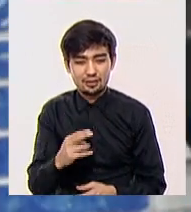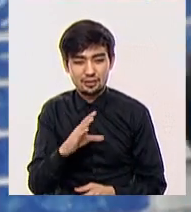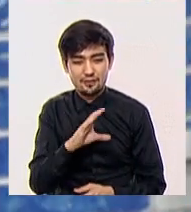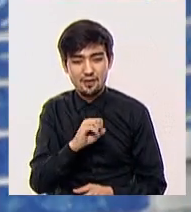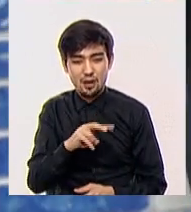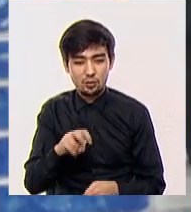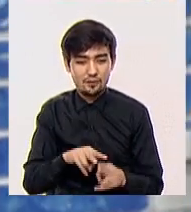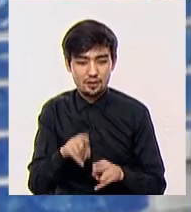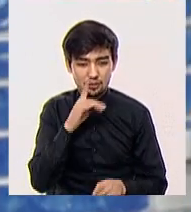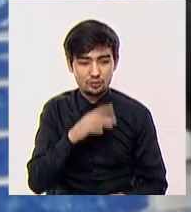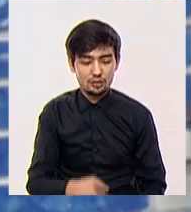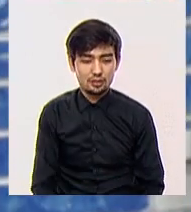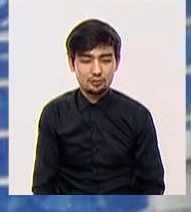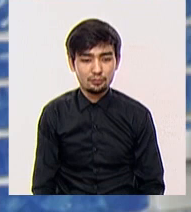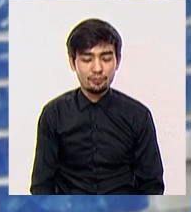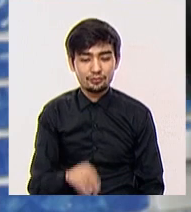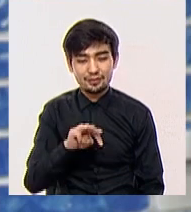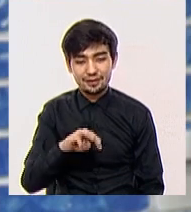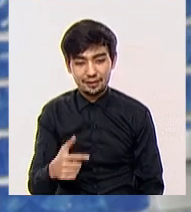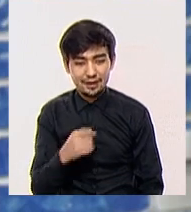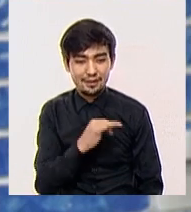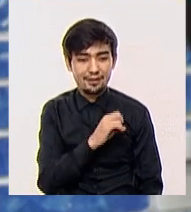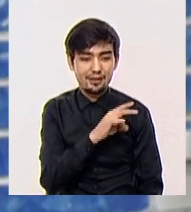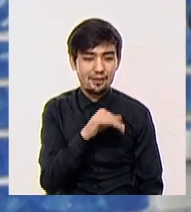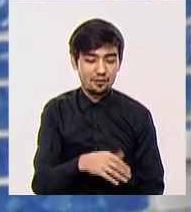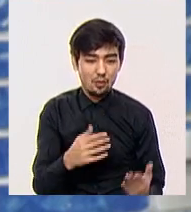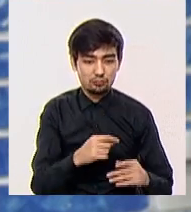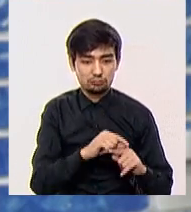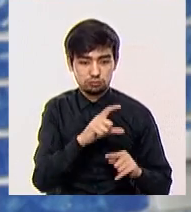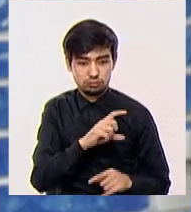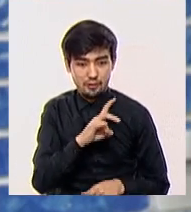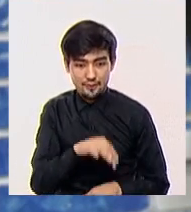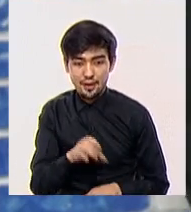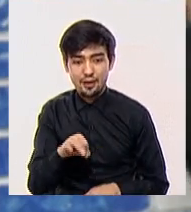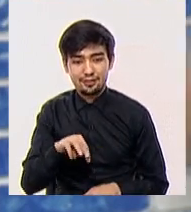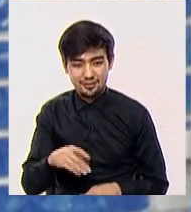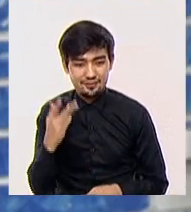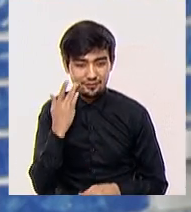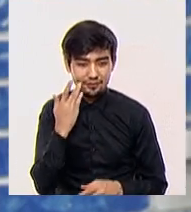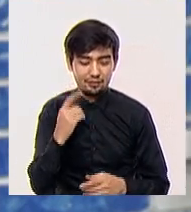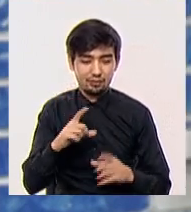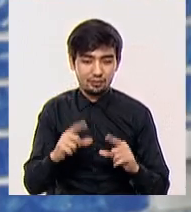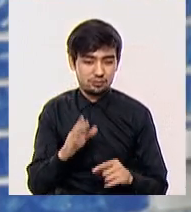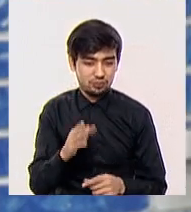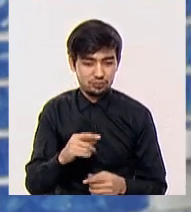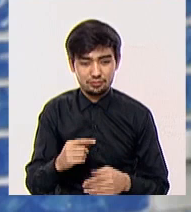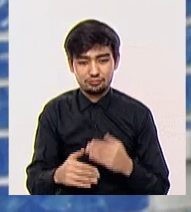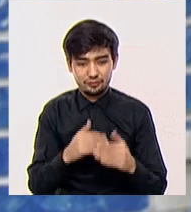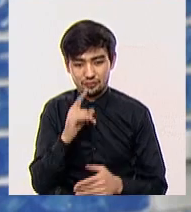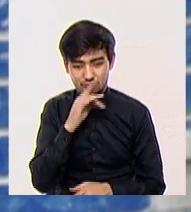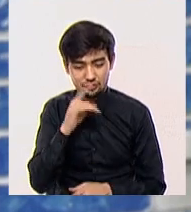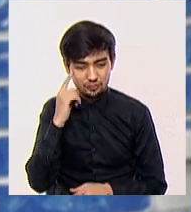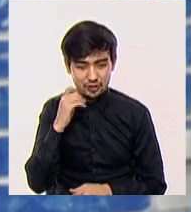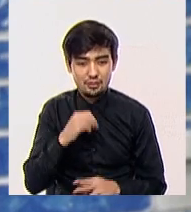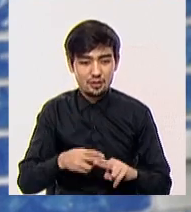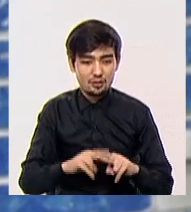два графика, цена на нефть и курс тенге, вы увидите, какая бы высокая или низкая цена на нефть ни была, тенге всегда девальвируется. Поэтому я